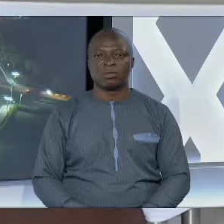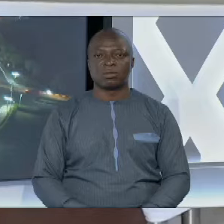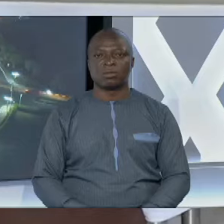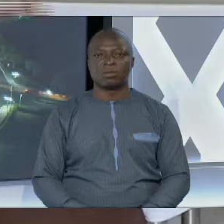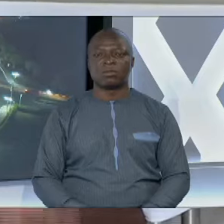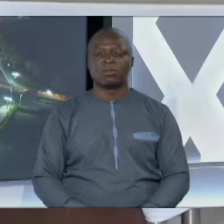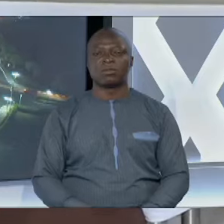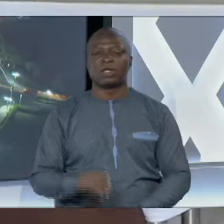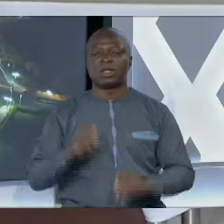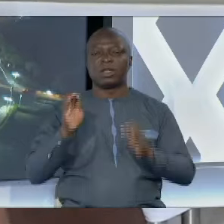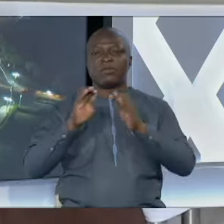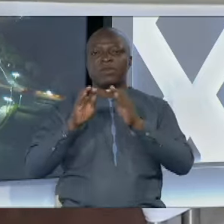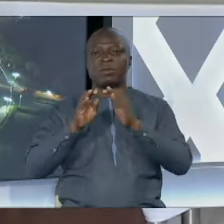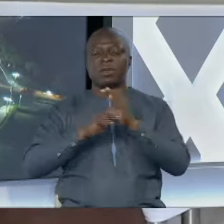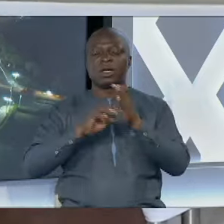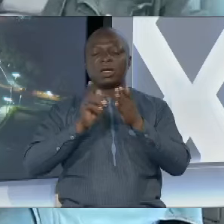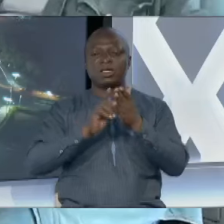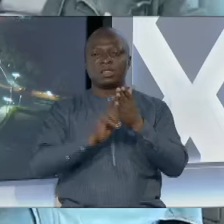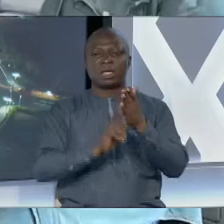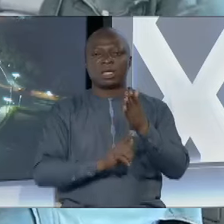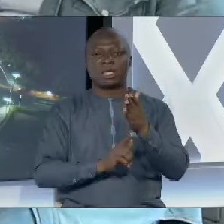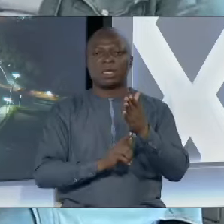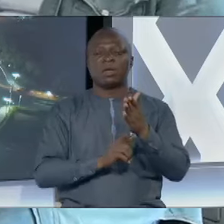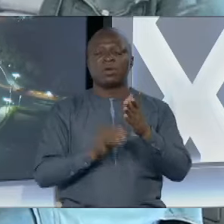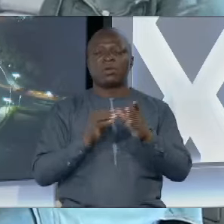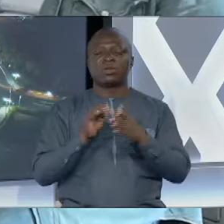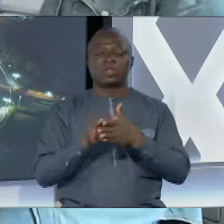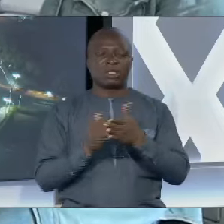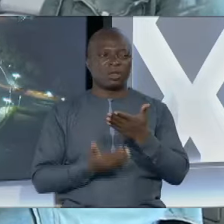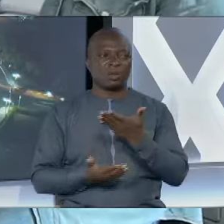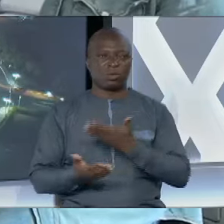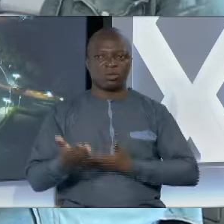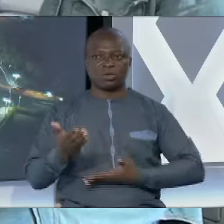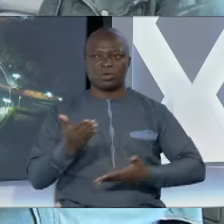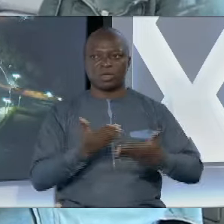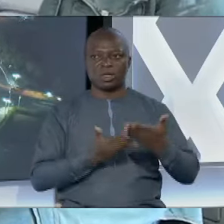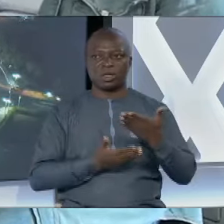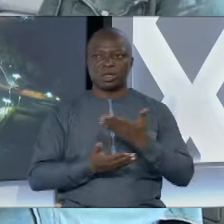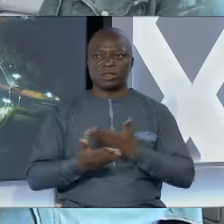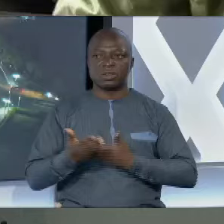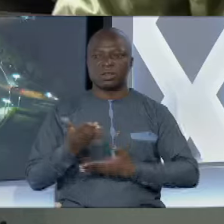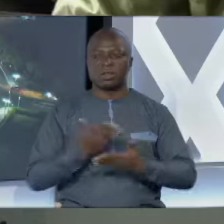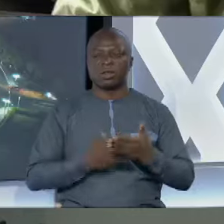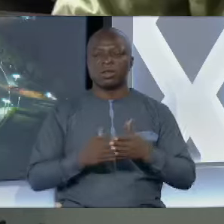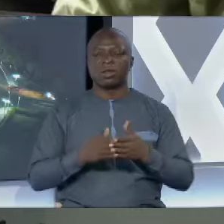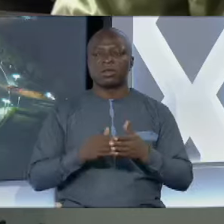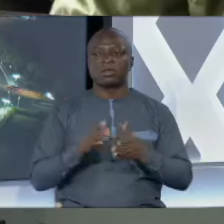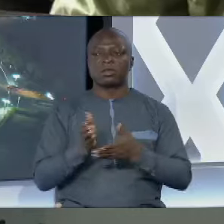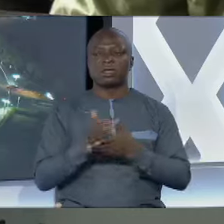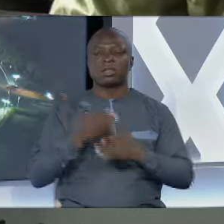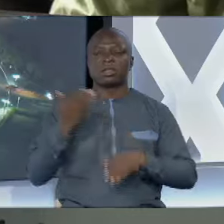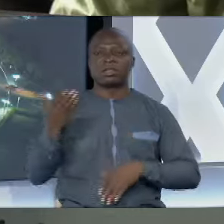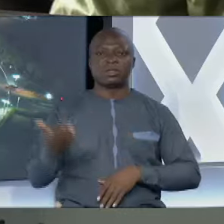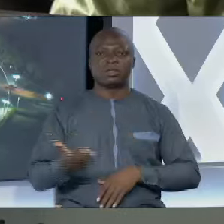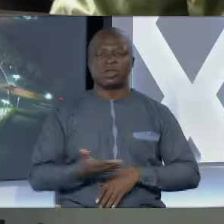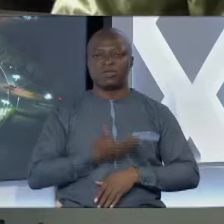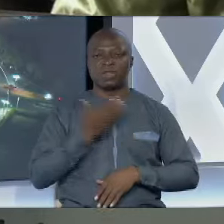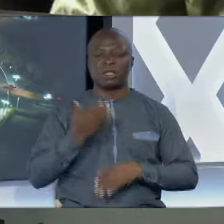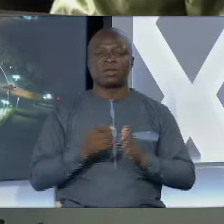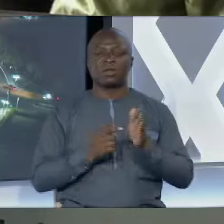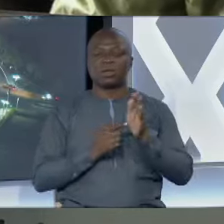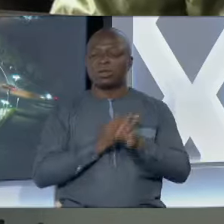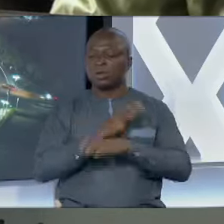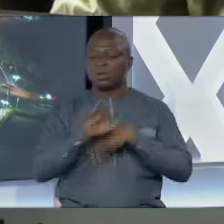Un événement littéraire où la courtoisie et l'expertise se rencontrent. Les invités attentifs,